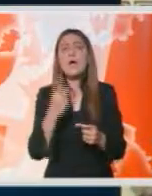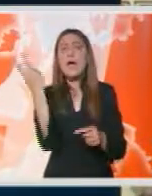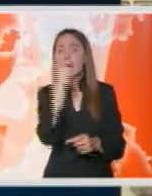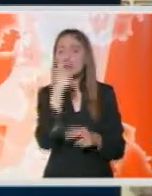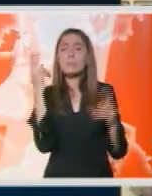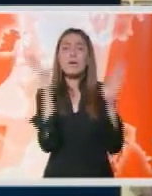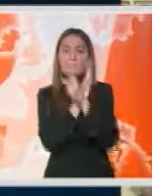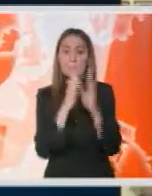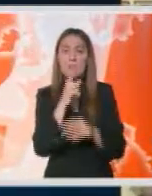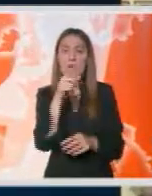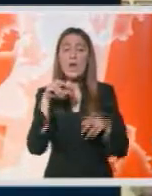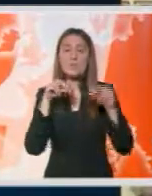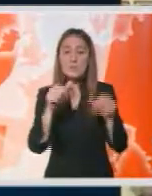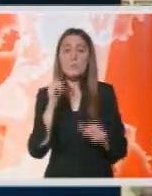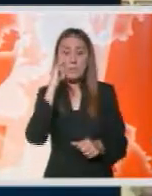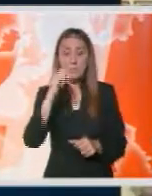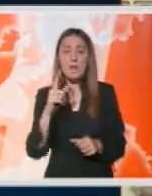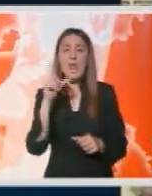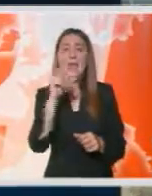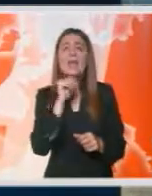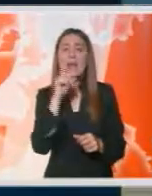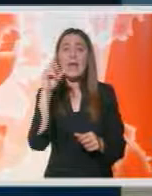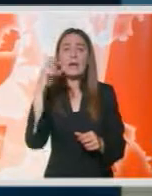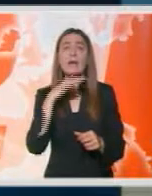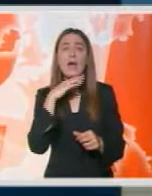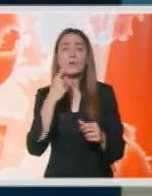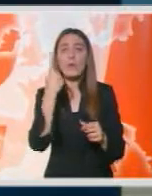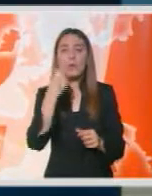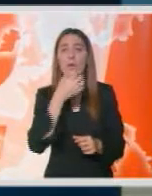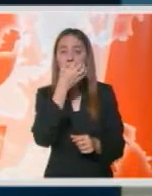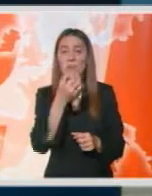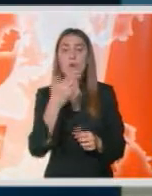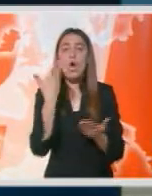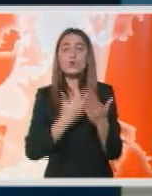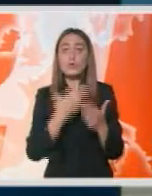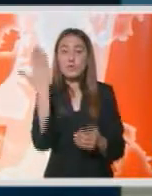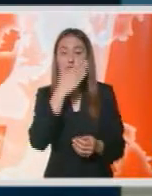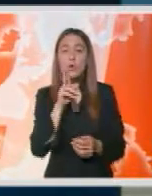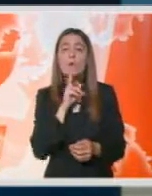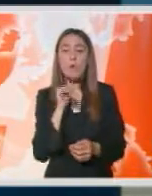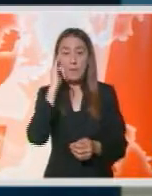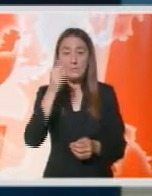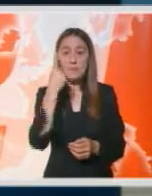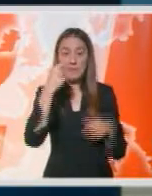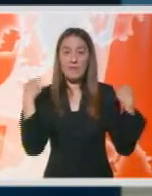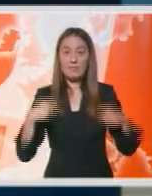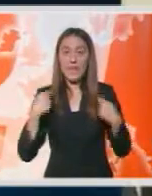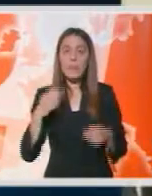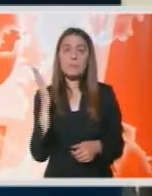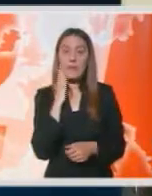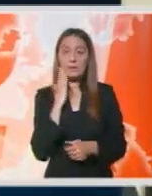razumna sumnja da u zemlji boravi ilegalno, bio je tema i u jednoj osnovnoj školi koju je posjetila prva dama